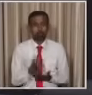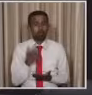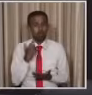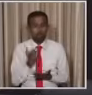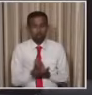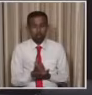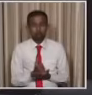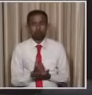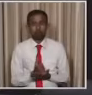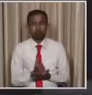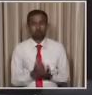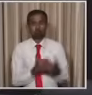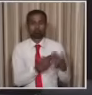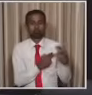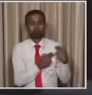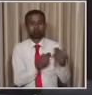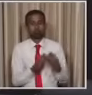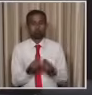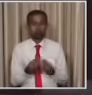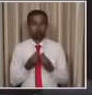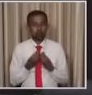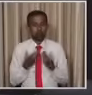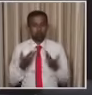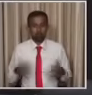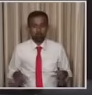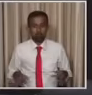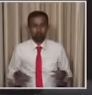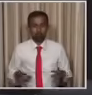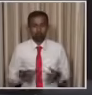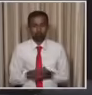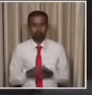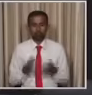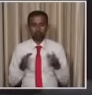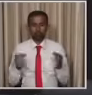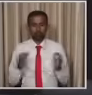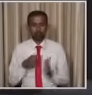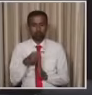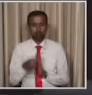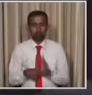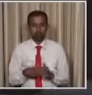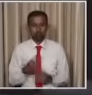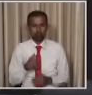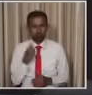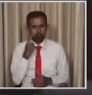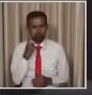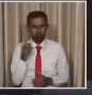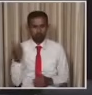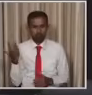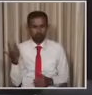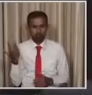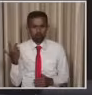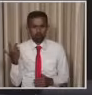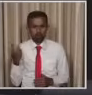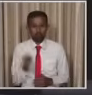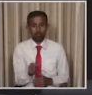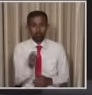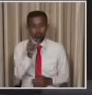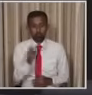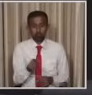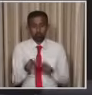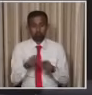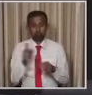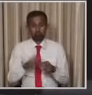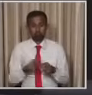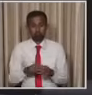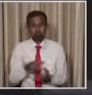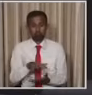කටුක වගකීමක් එතුමා බාරගත්තා. නිදහස් ශ්‍රී ලංකාවේ මම හිතන්නේ නෑ එතුමා තරම් ප්‍රශ්න